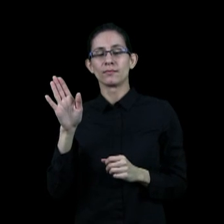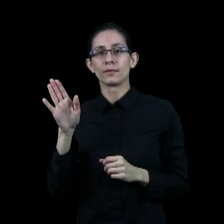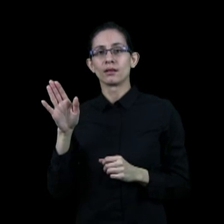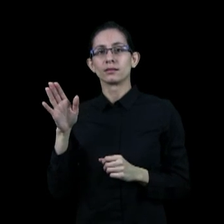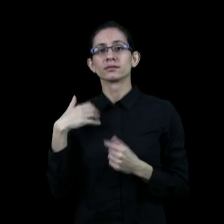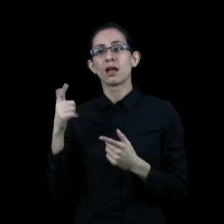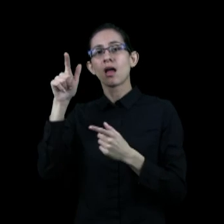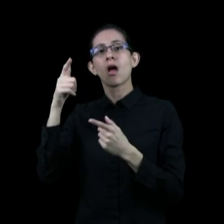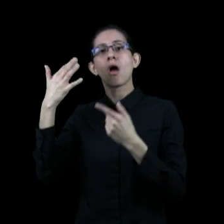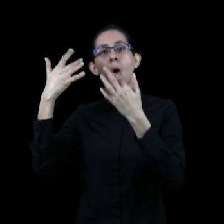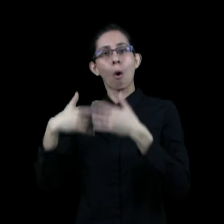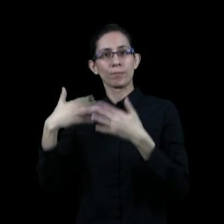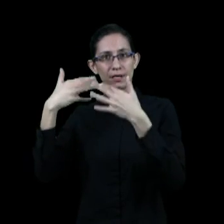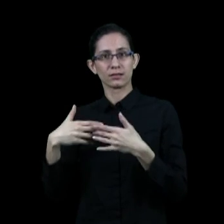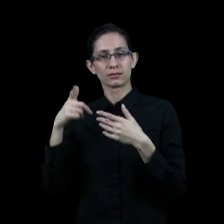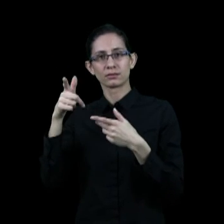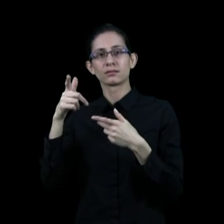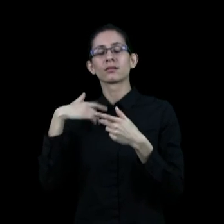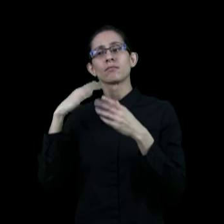0,4 razy 180.